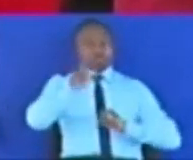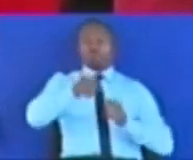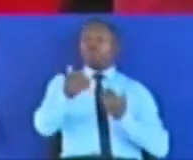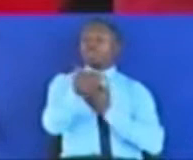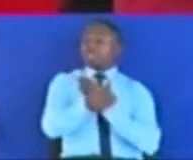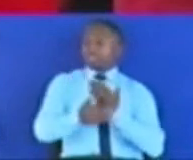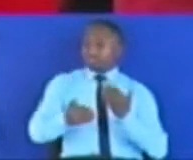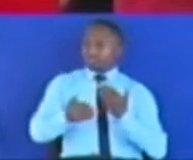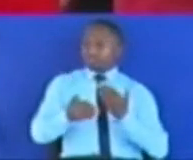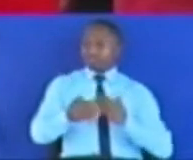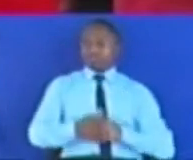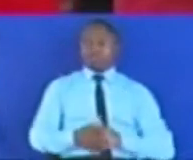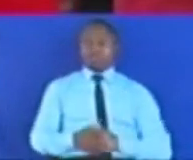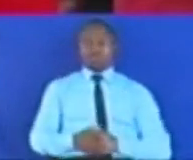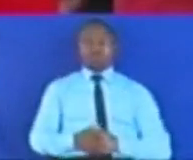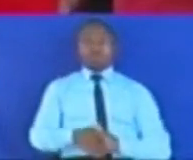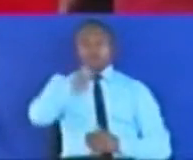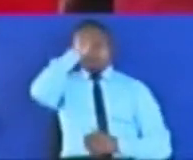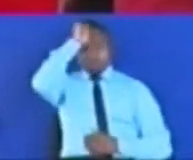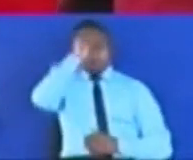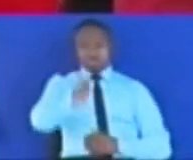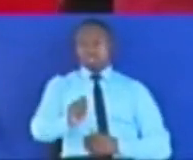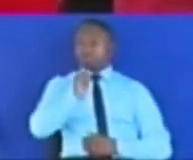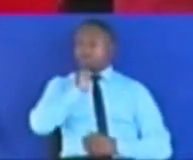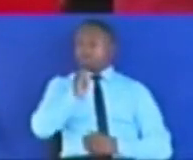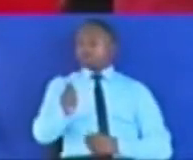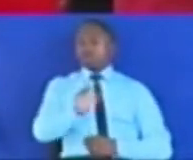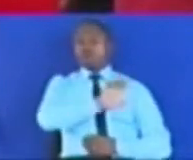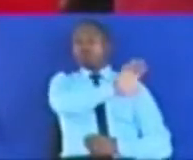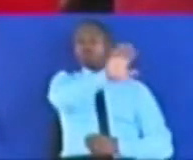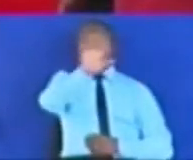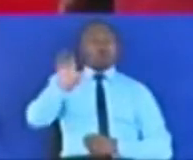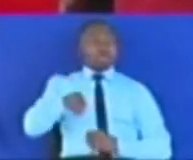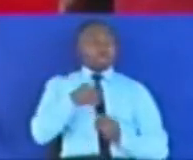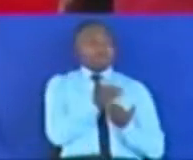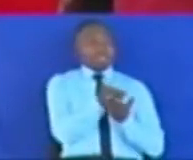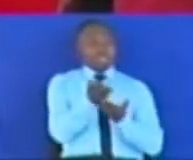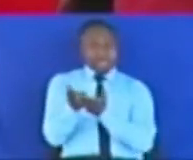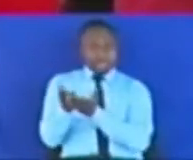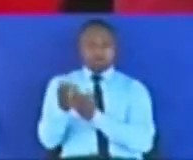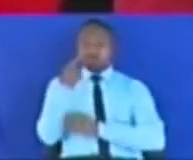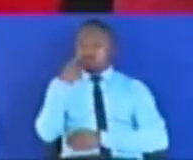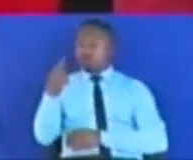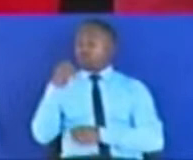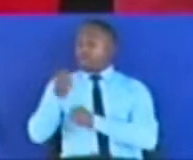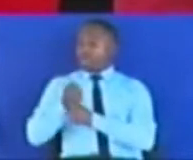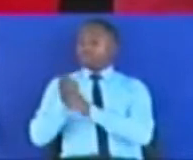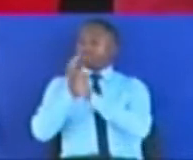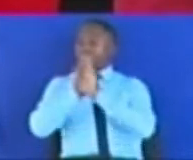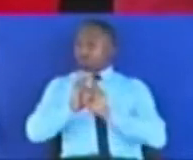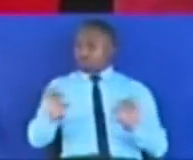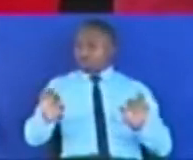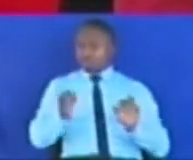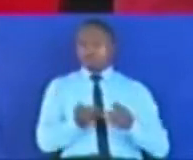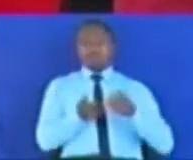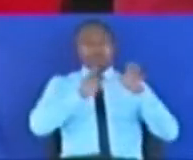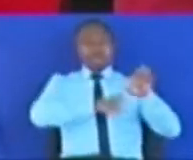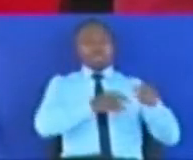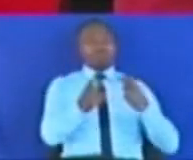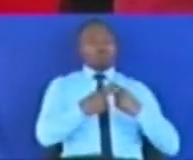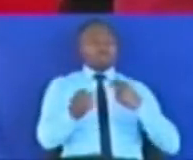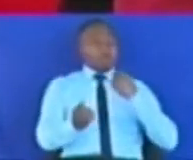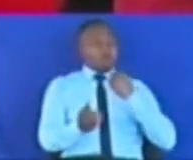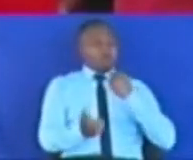wananchi. Mheshimiwa speaker, wote ni mashahidi kutokana na kazi nzuri aliyoifanya hayati Dr. John